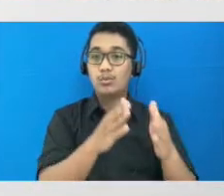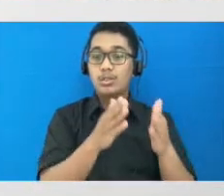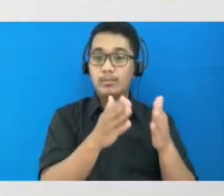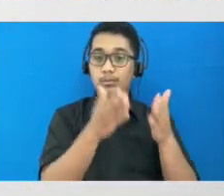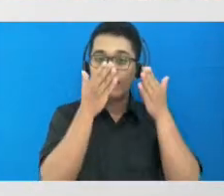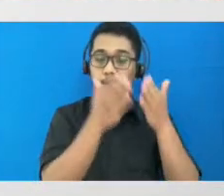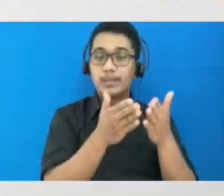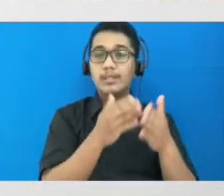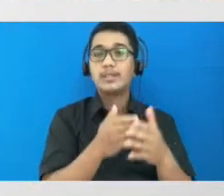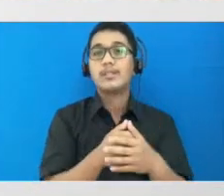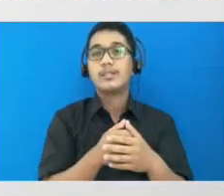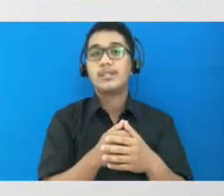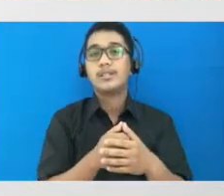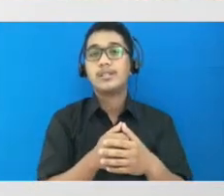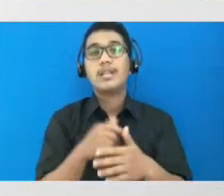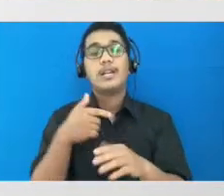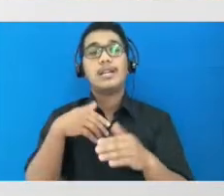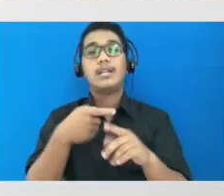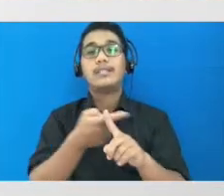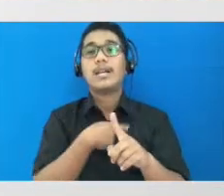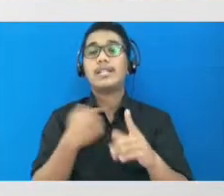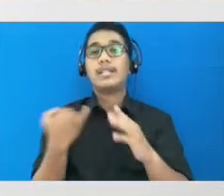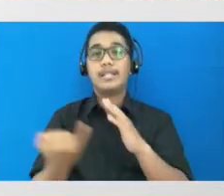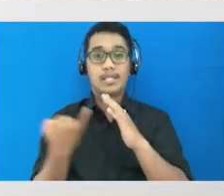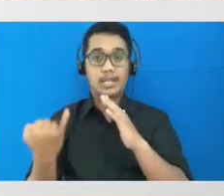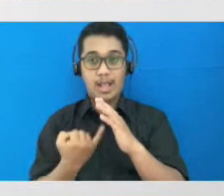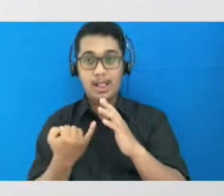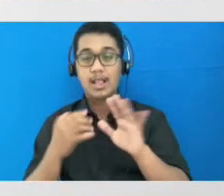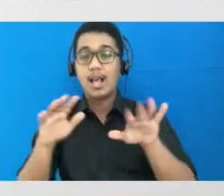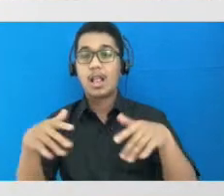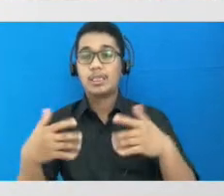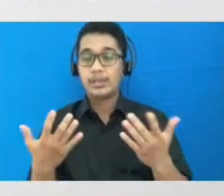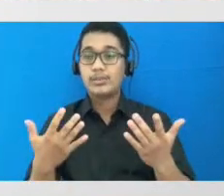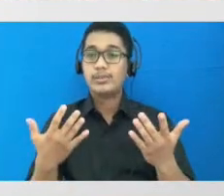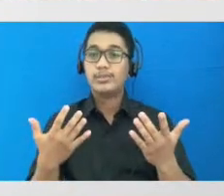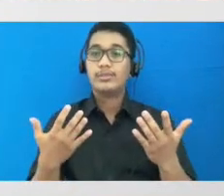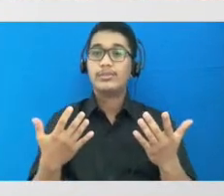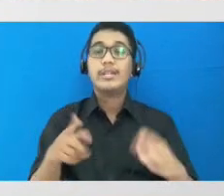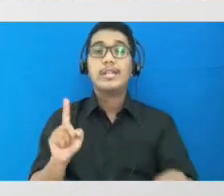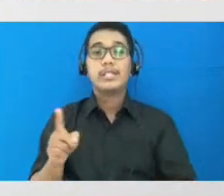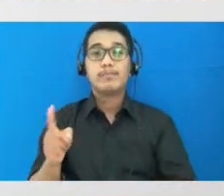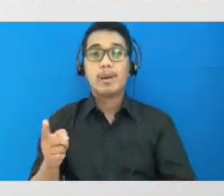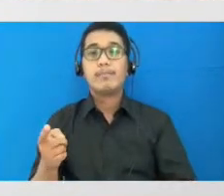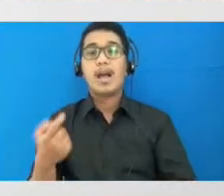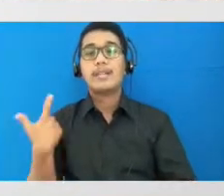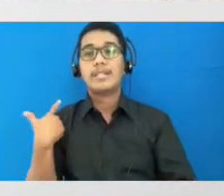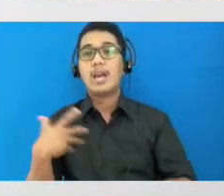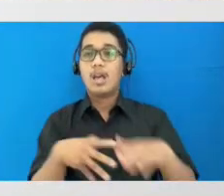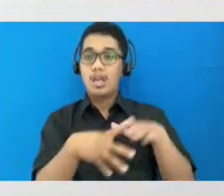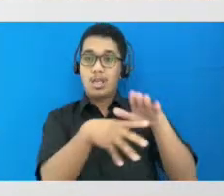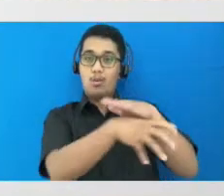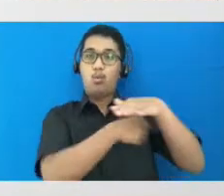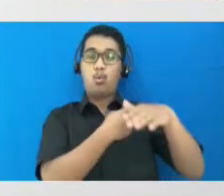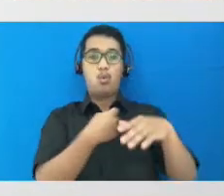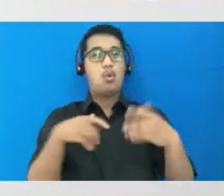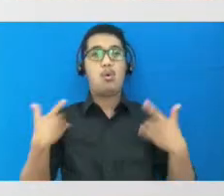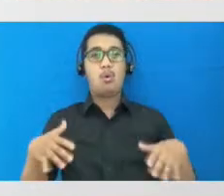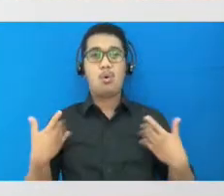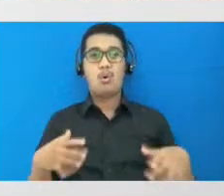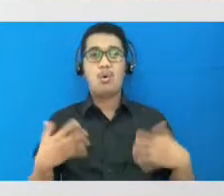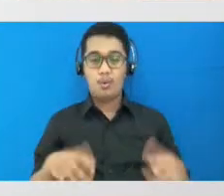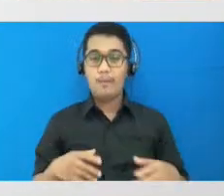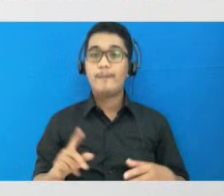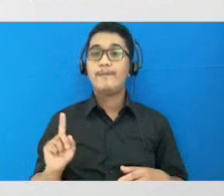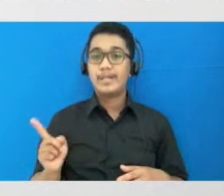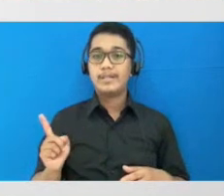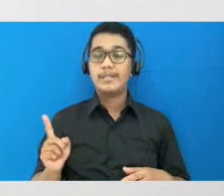kebanyakan ada yang dari internal ataupun ada yang karena terjadinya peretasan yang cukup masif sehingga data